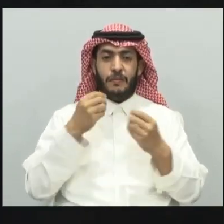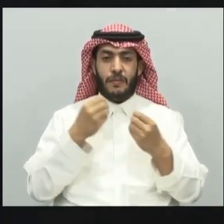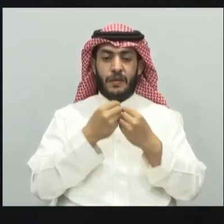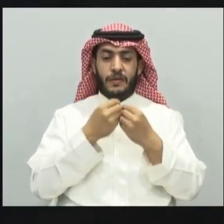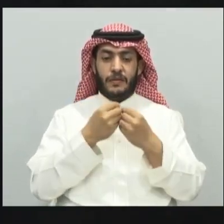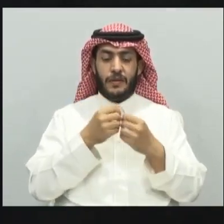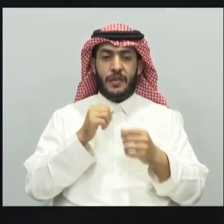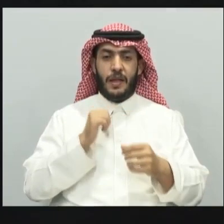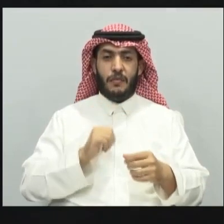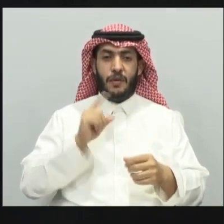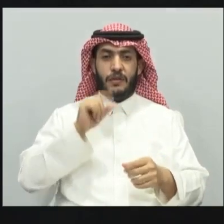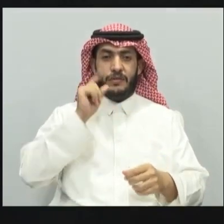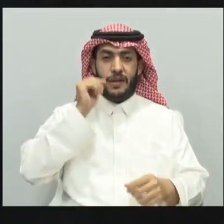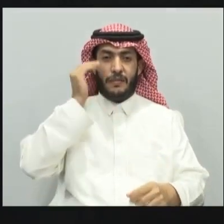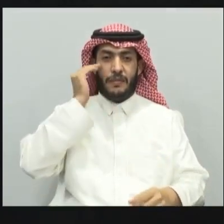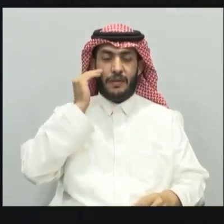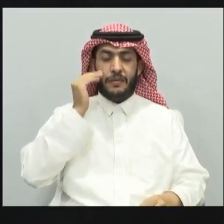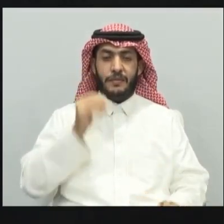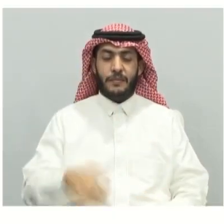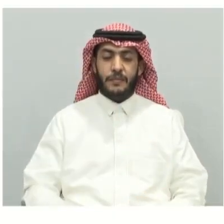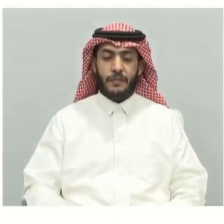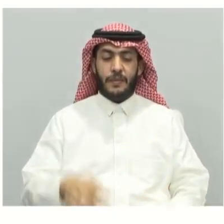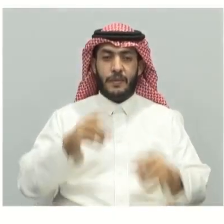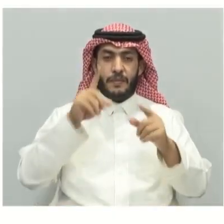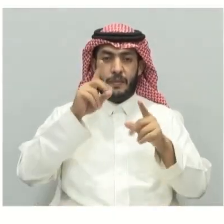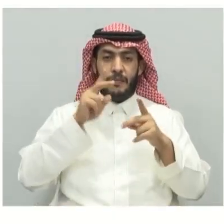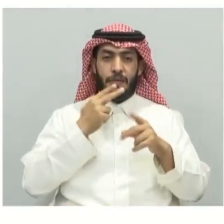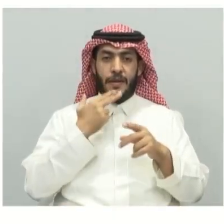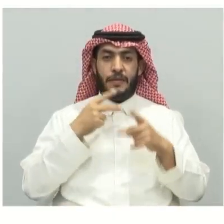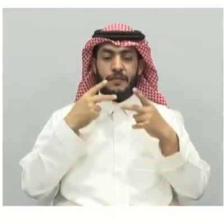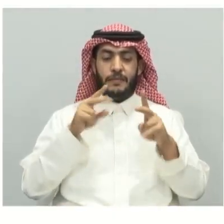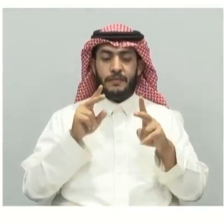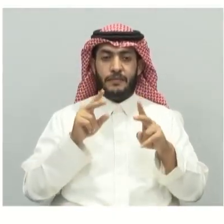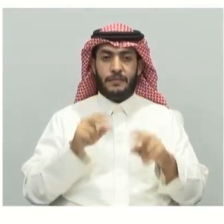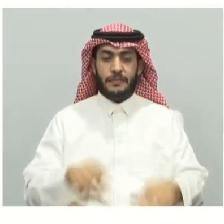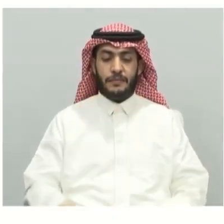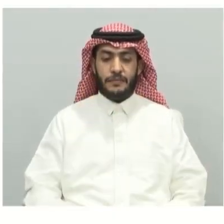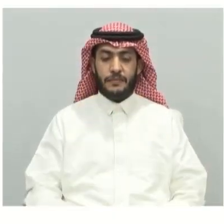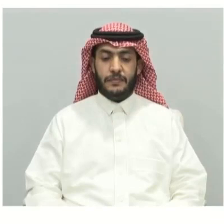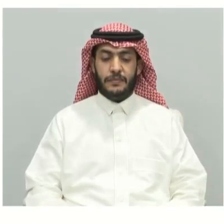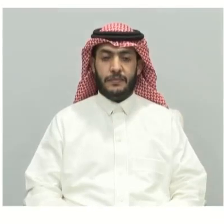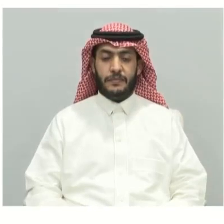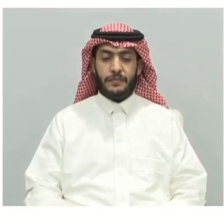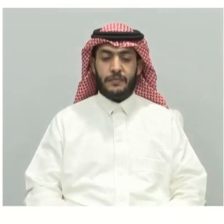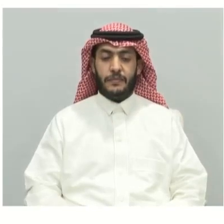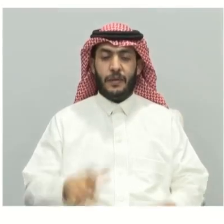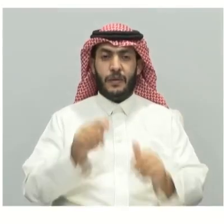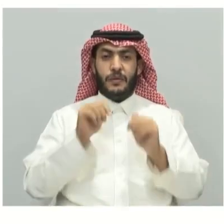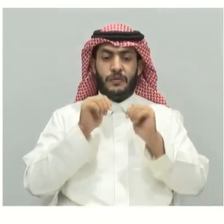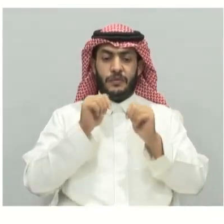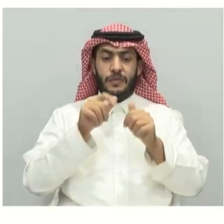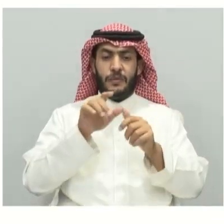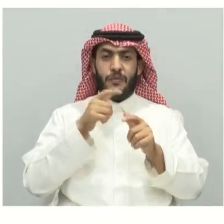معي ايها الطلاب والطالبات اذا على بركه الله ايها الطلاب ال طالبات درسنا هو جهود